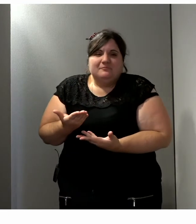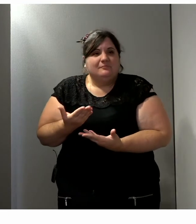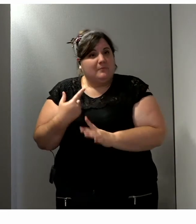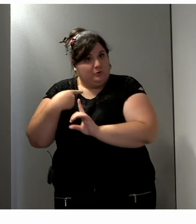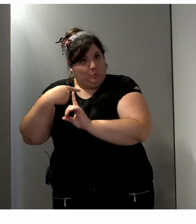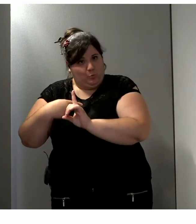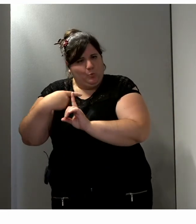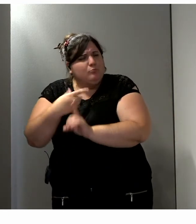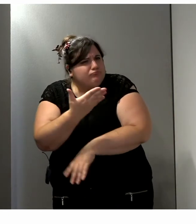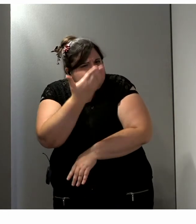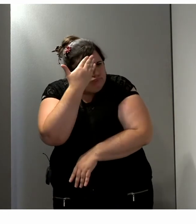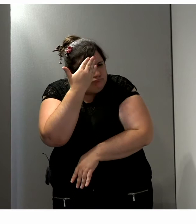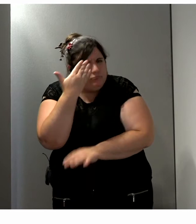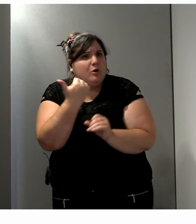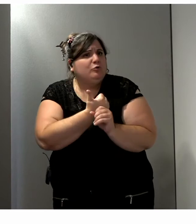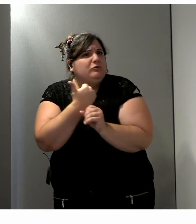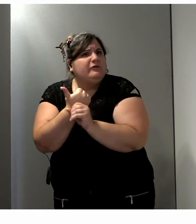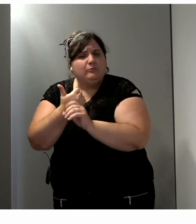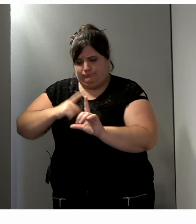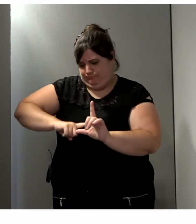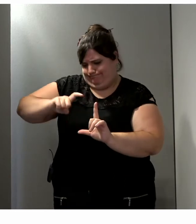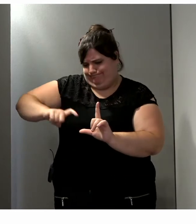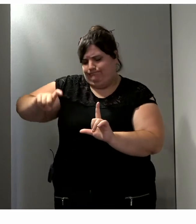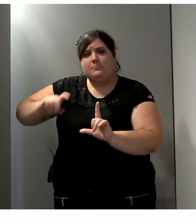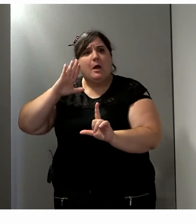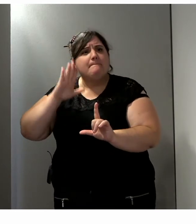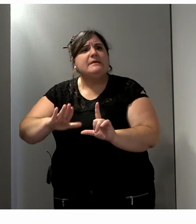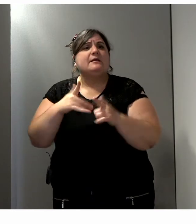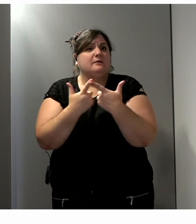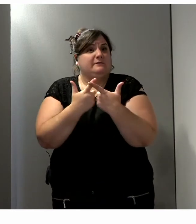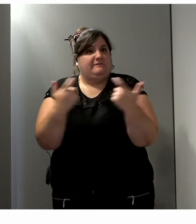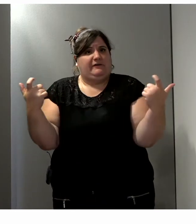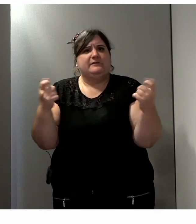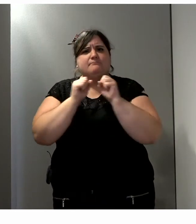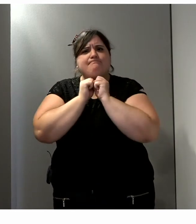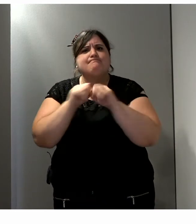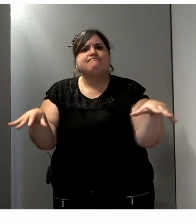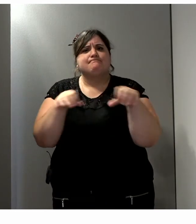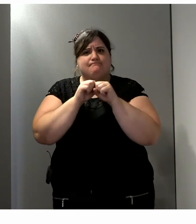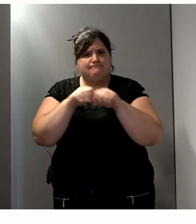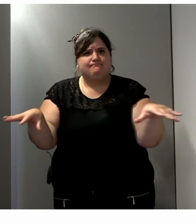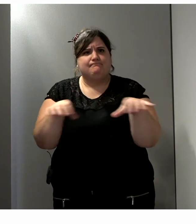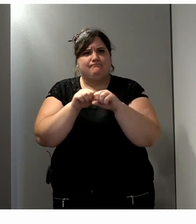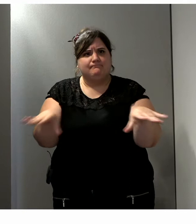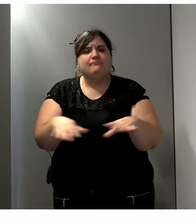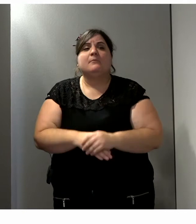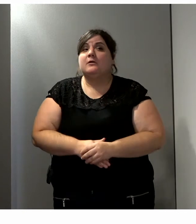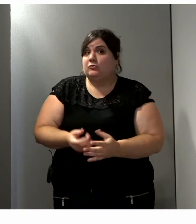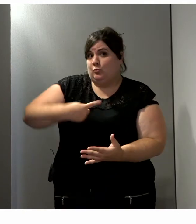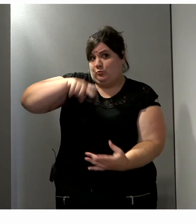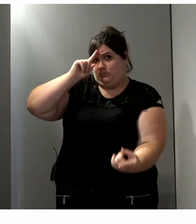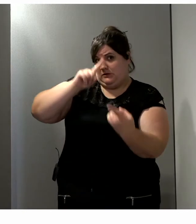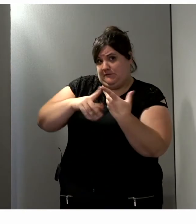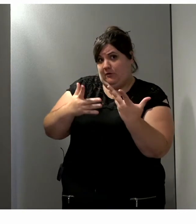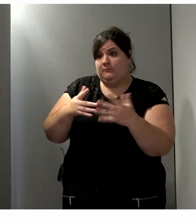connaissez, nous publions tous les ans, donc on appelle le baromètre de la diversité, puisque l'une de nos missions, c'est de veiller à ce que les médias donnent